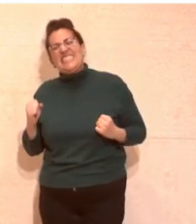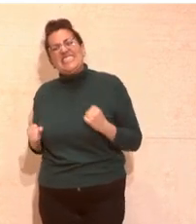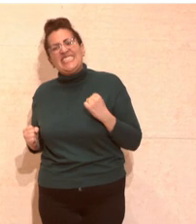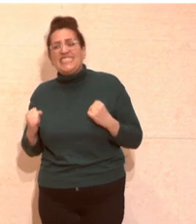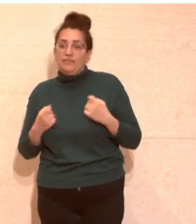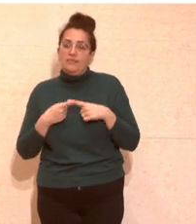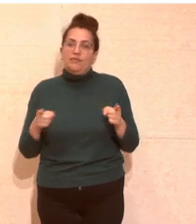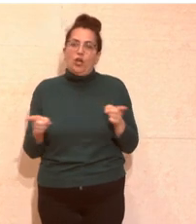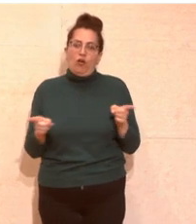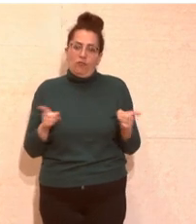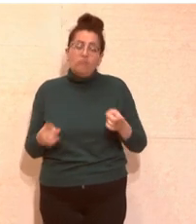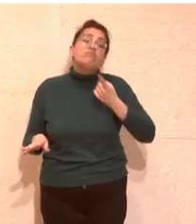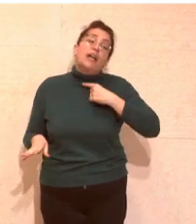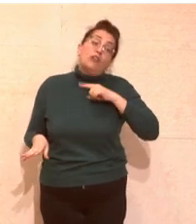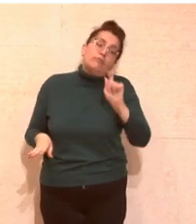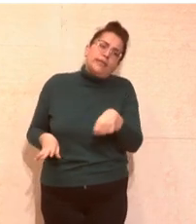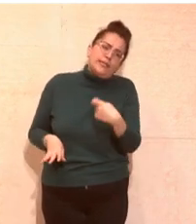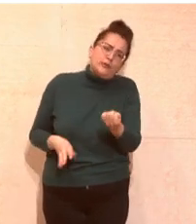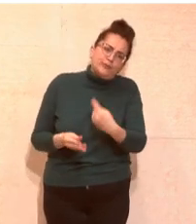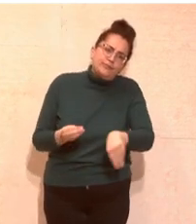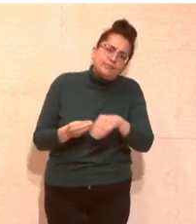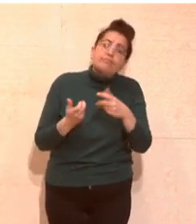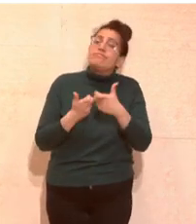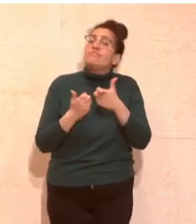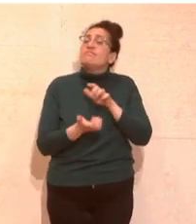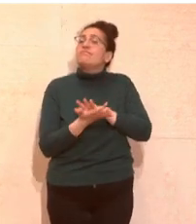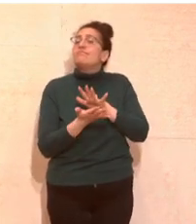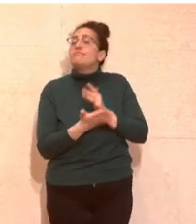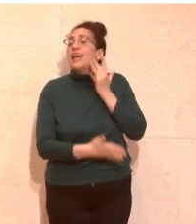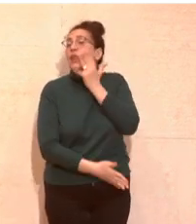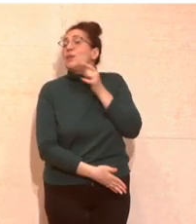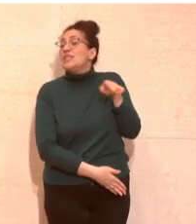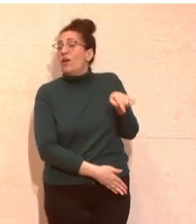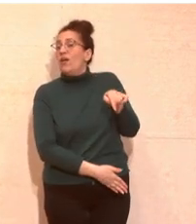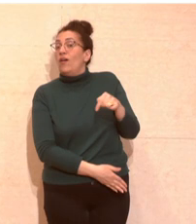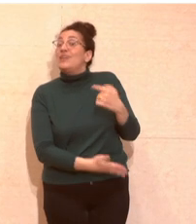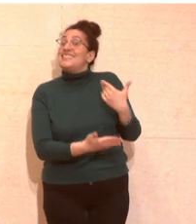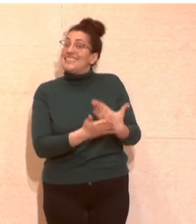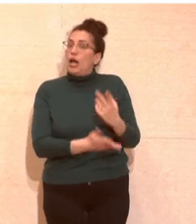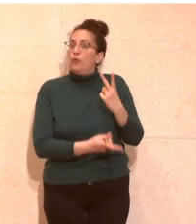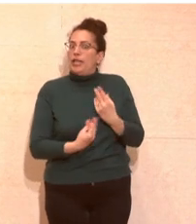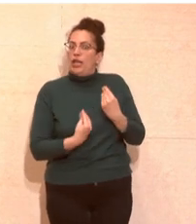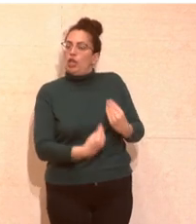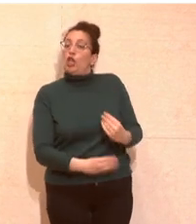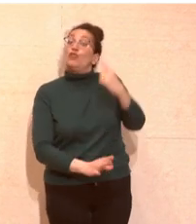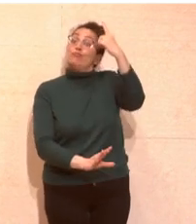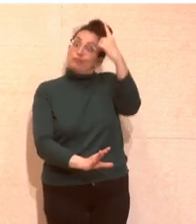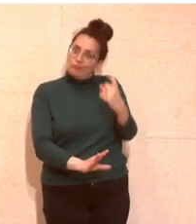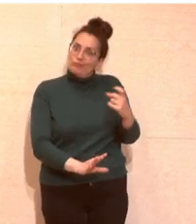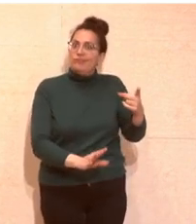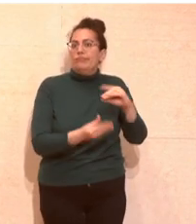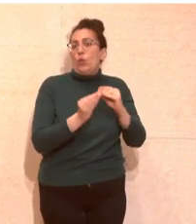tout le problème de l'alcool qui peut être, en tout cas chez les adolescents, le début d'une